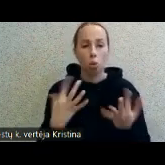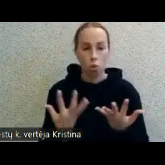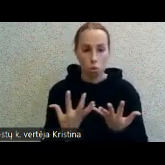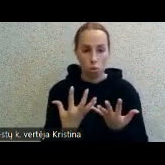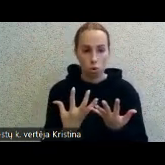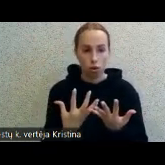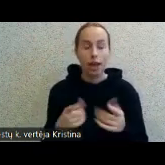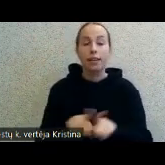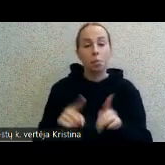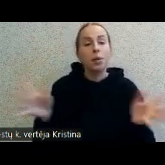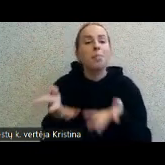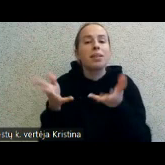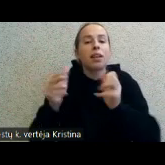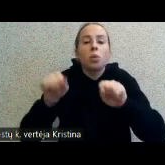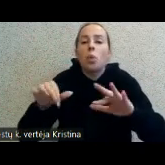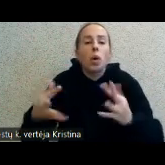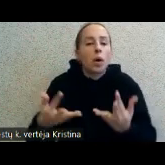galėtumėme paskatinti.